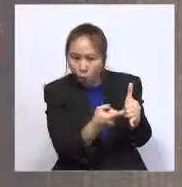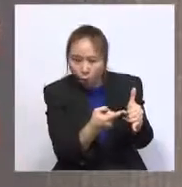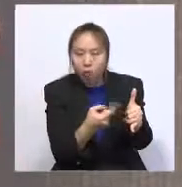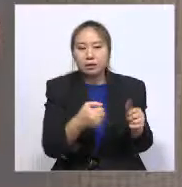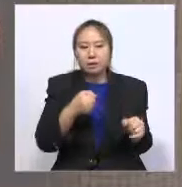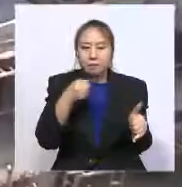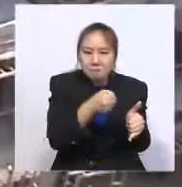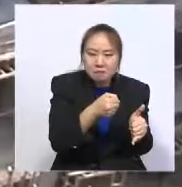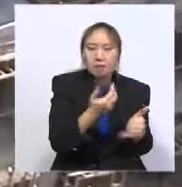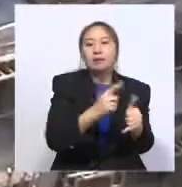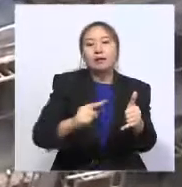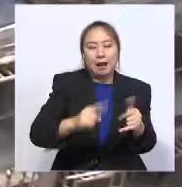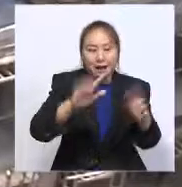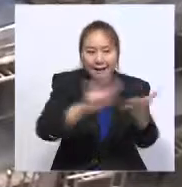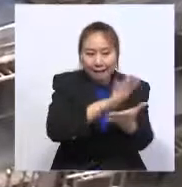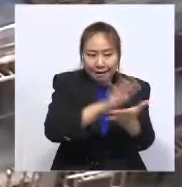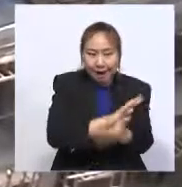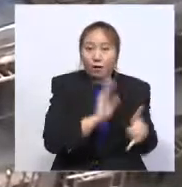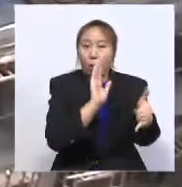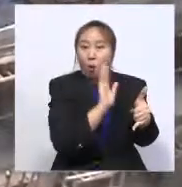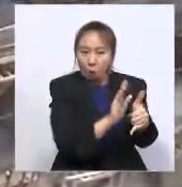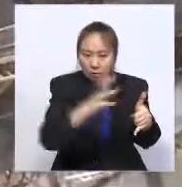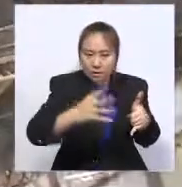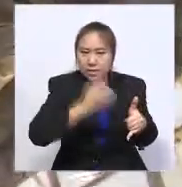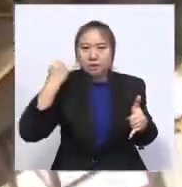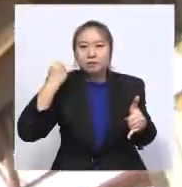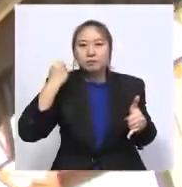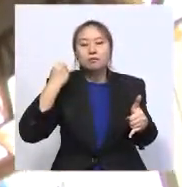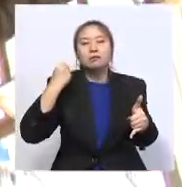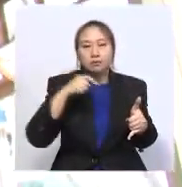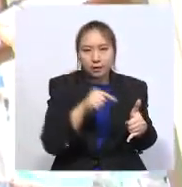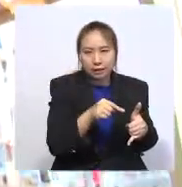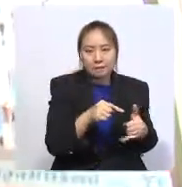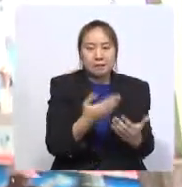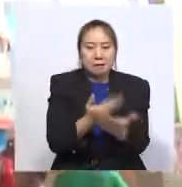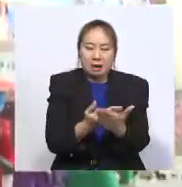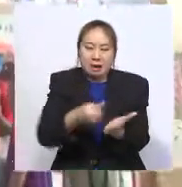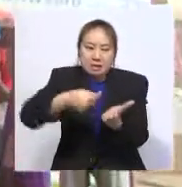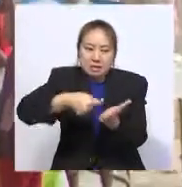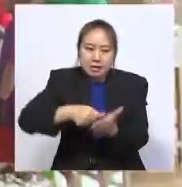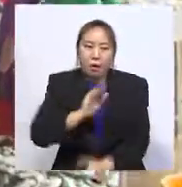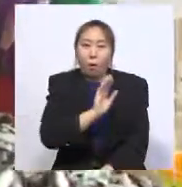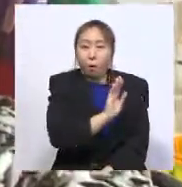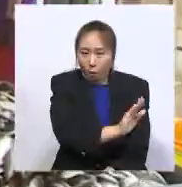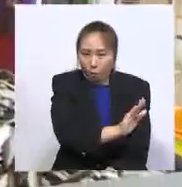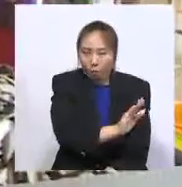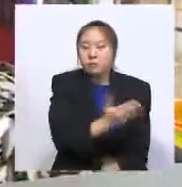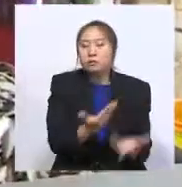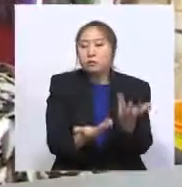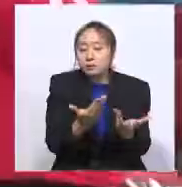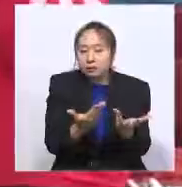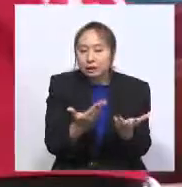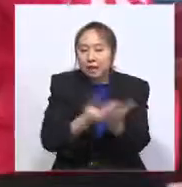ร้ายยึดเอกสารสำคัญประจำตัวของบุคคลนั้นไว้นำภาระหนี้ของบุคคลนั้นหรือบุคค